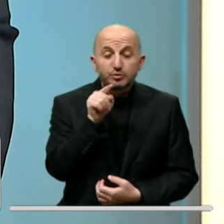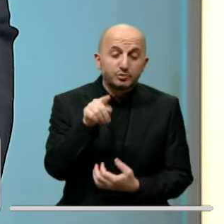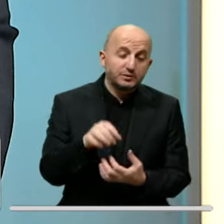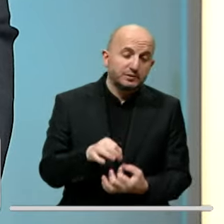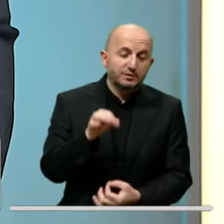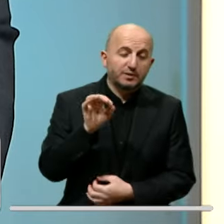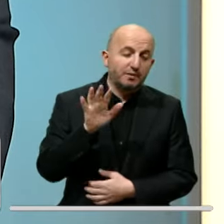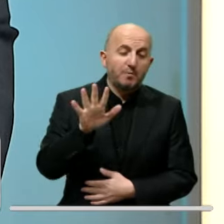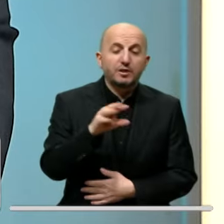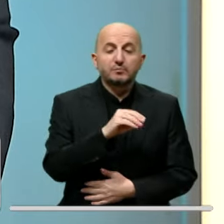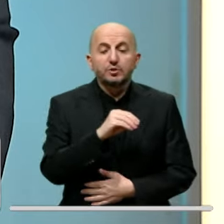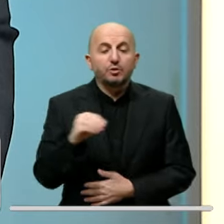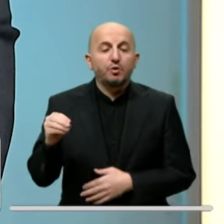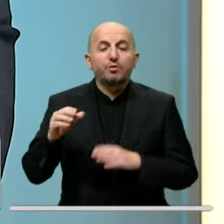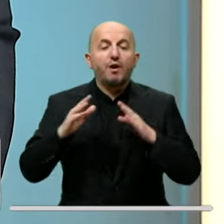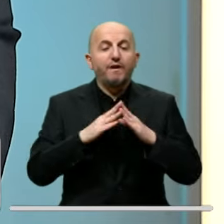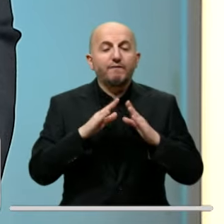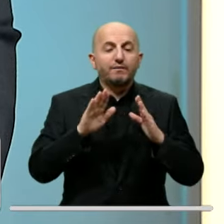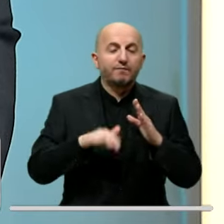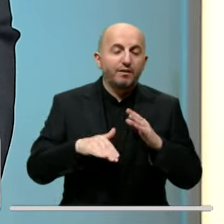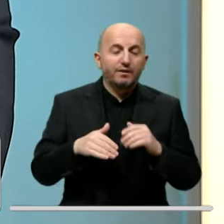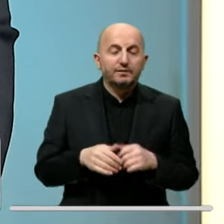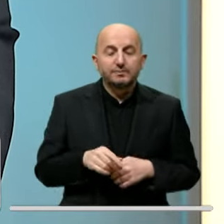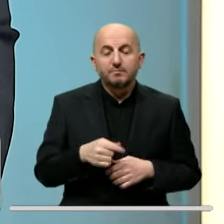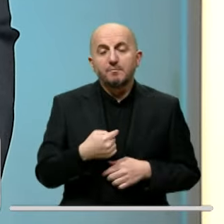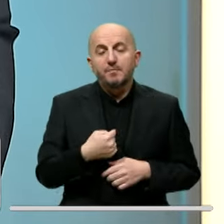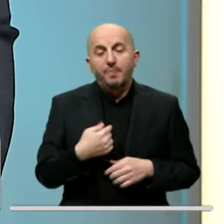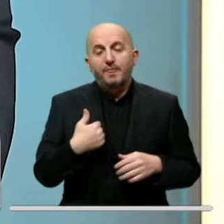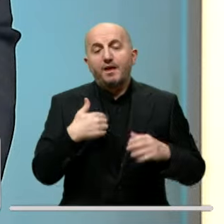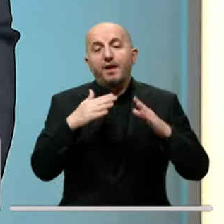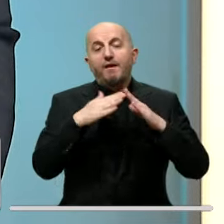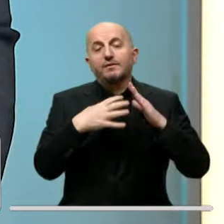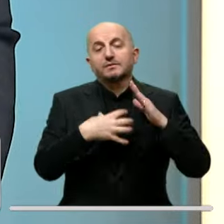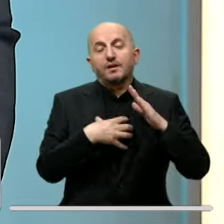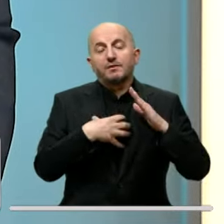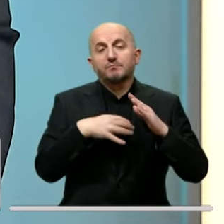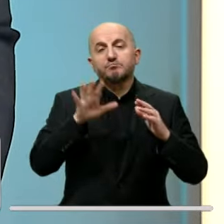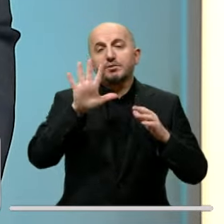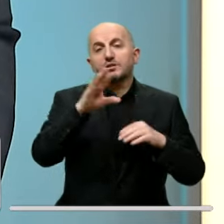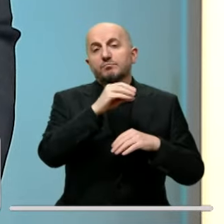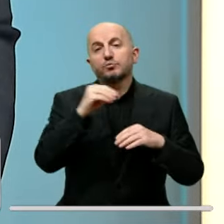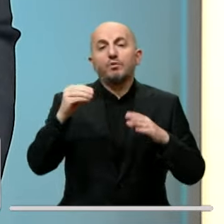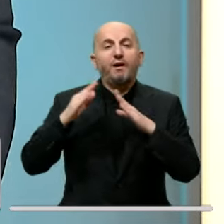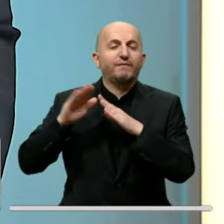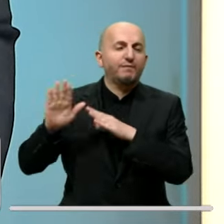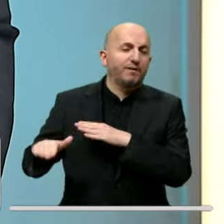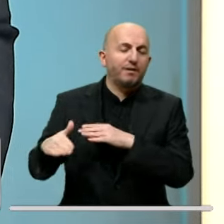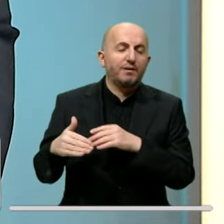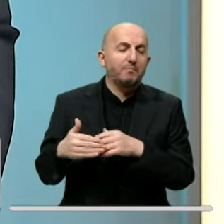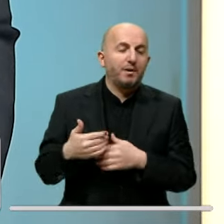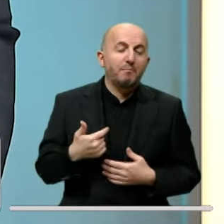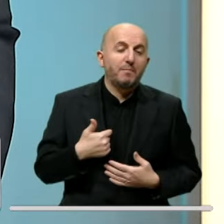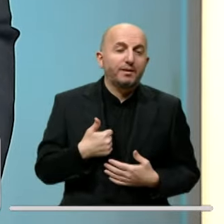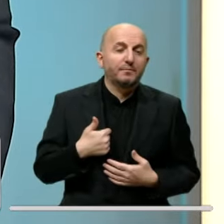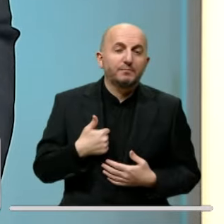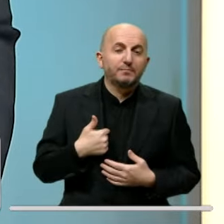5 milyonluk evi var. İşte diyor benim ev sahibimin 5 milyonluk evi var. Ama diyor benim